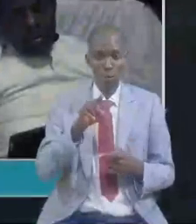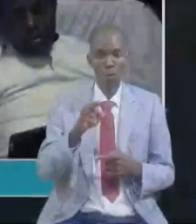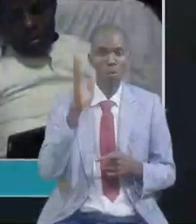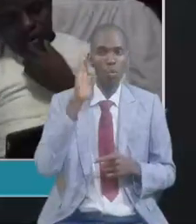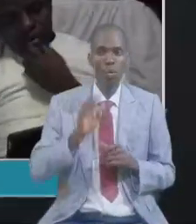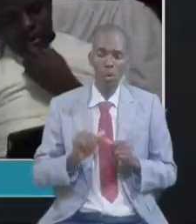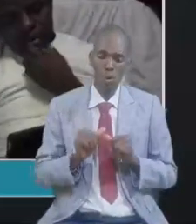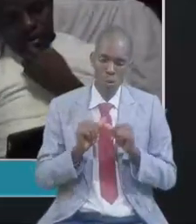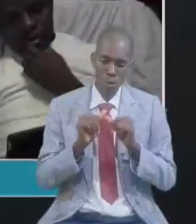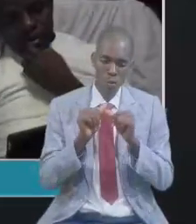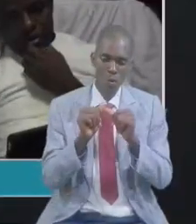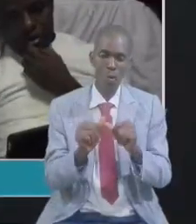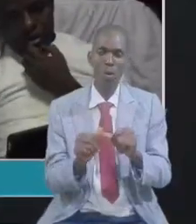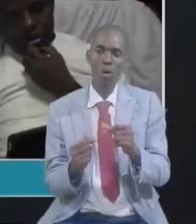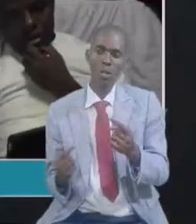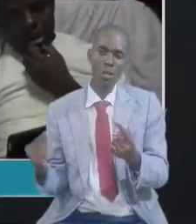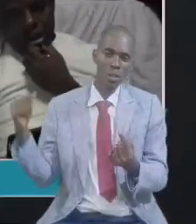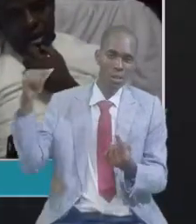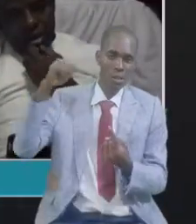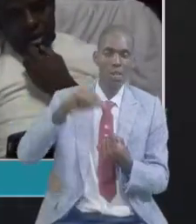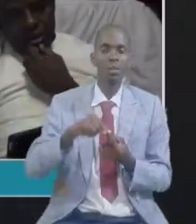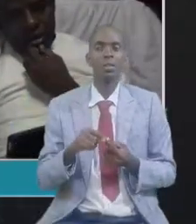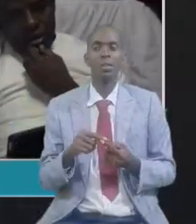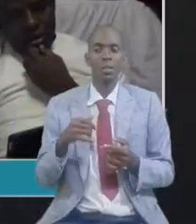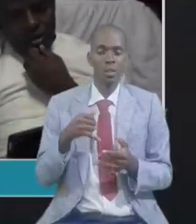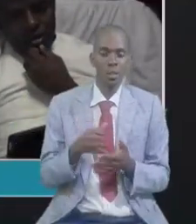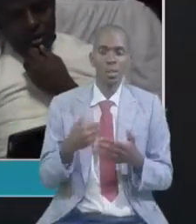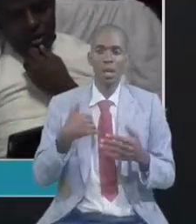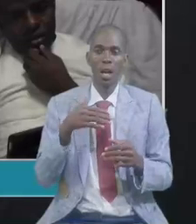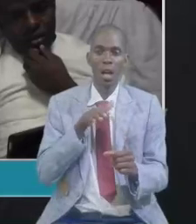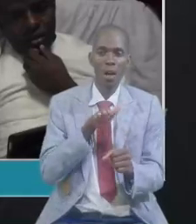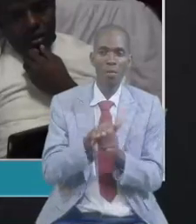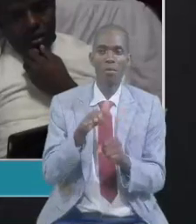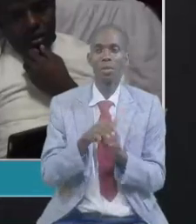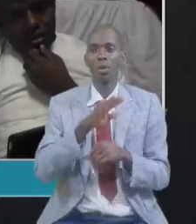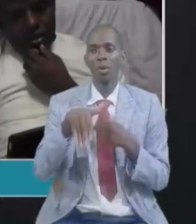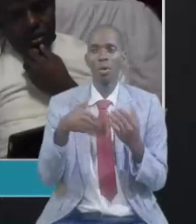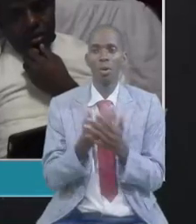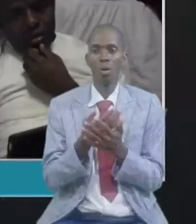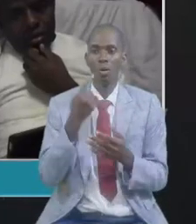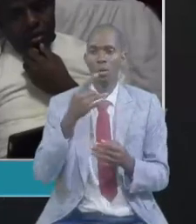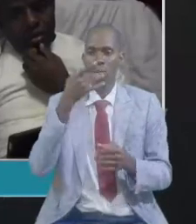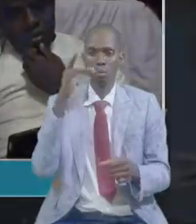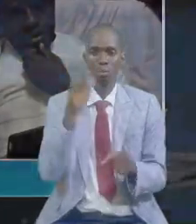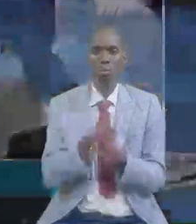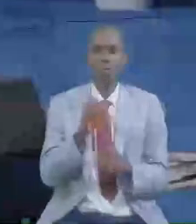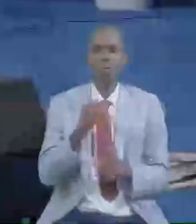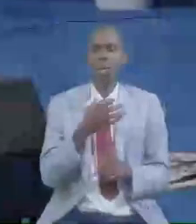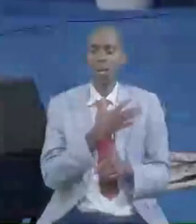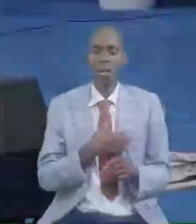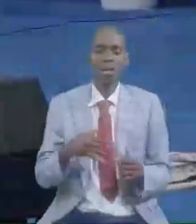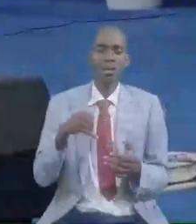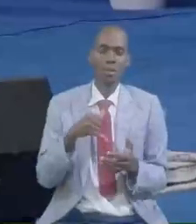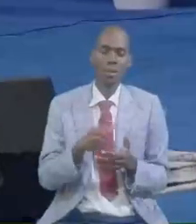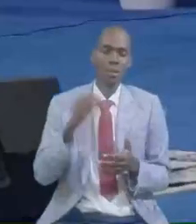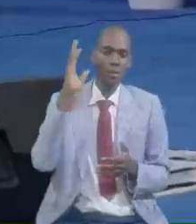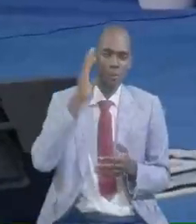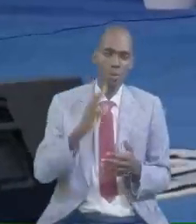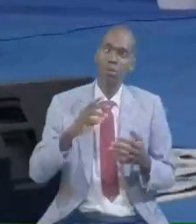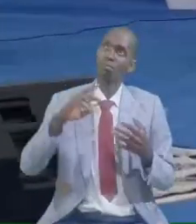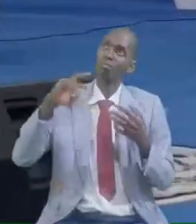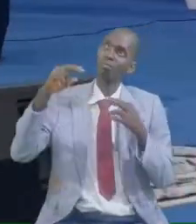continuer jusqu'à ce qu'il accomplisse toutes les promesses. Alors cela est